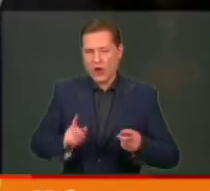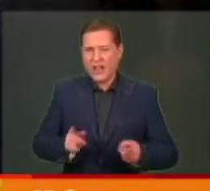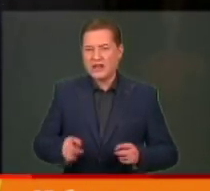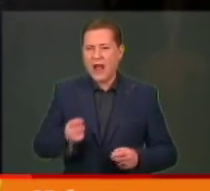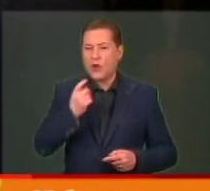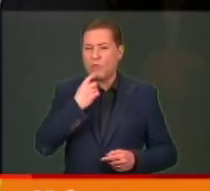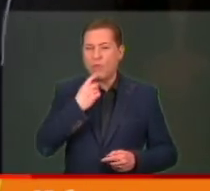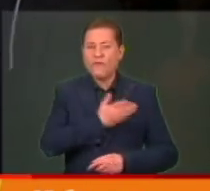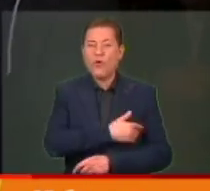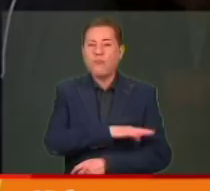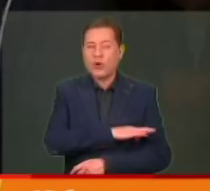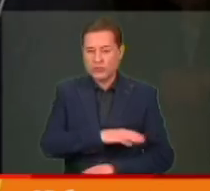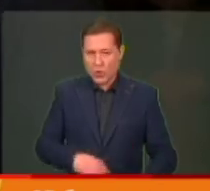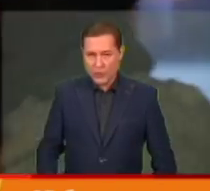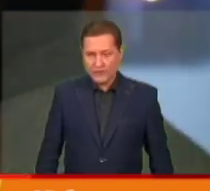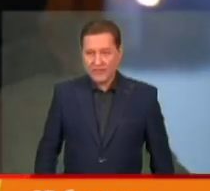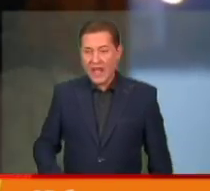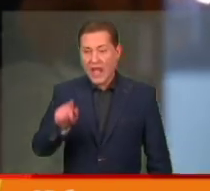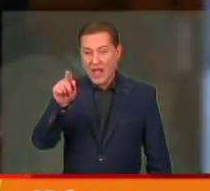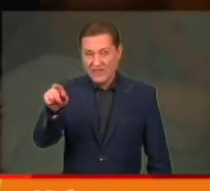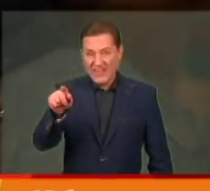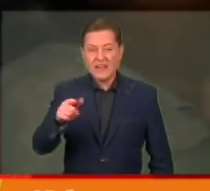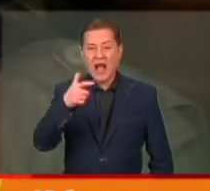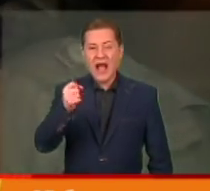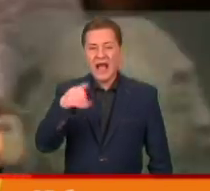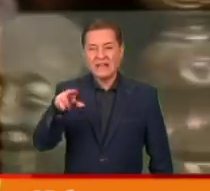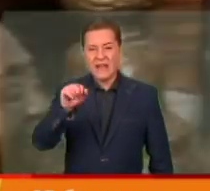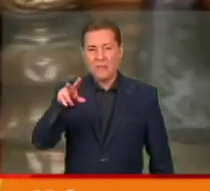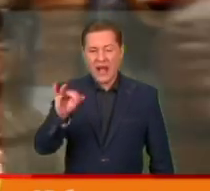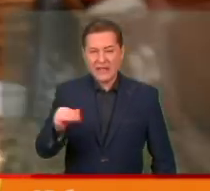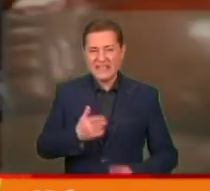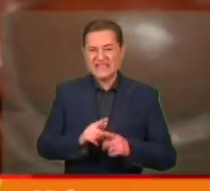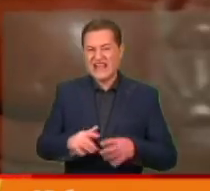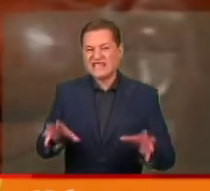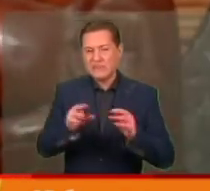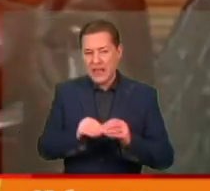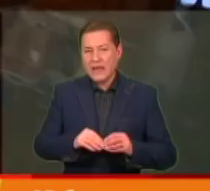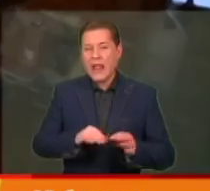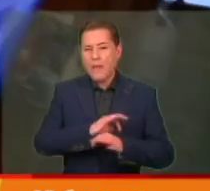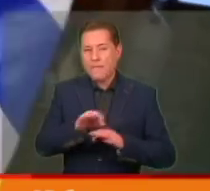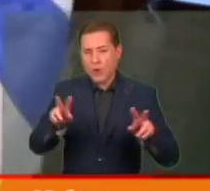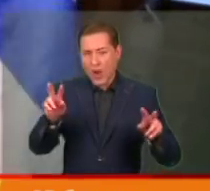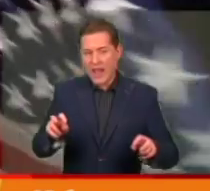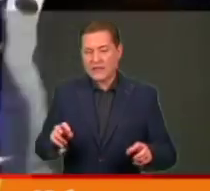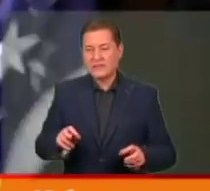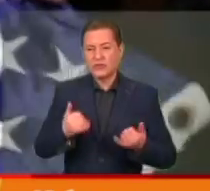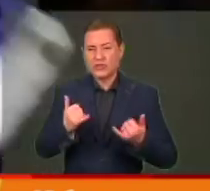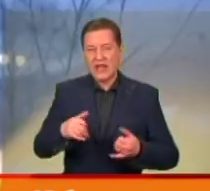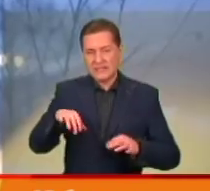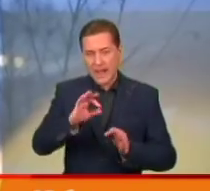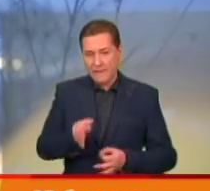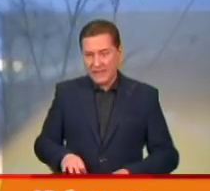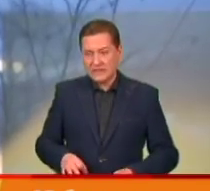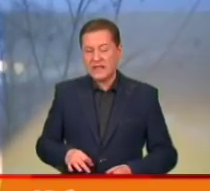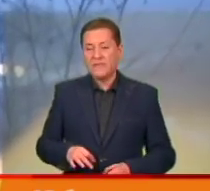Акерману. Міцкевич, Стасюк, Гайдамаки – це спільний проект сучасних митців. Попит на такий продукт є,